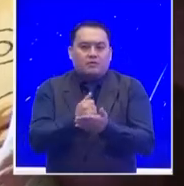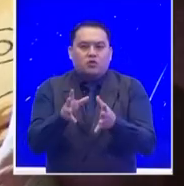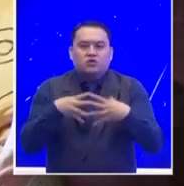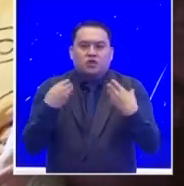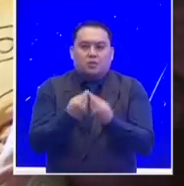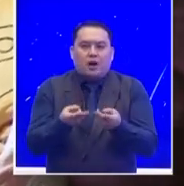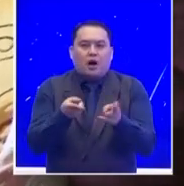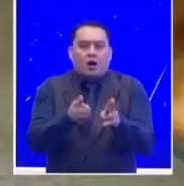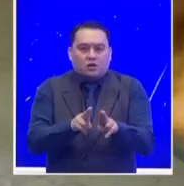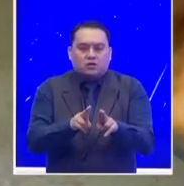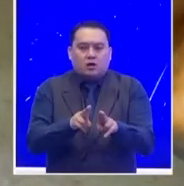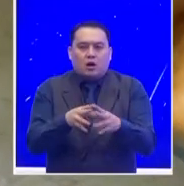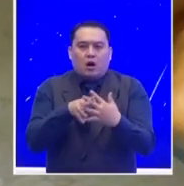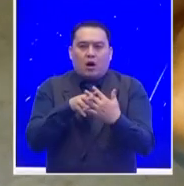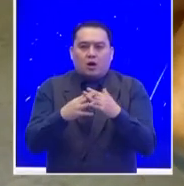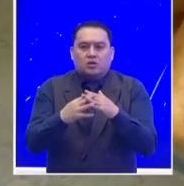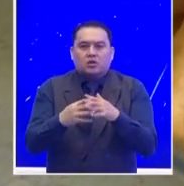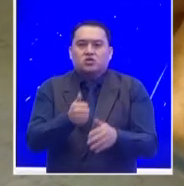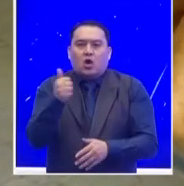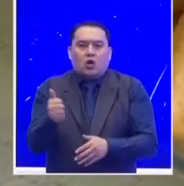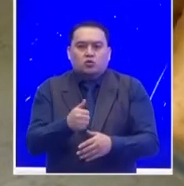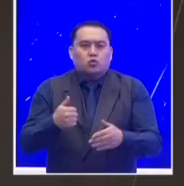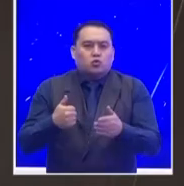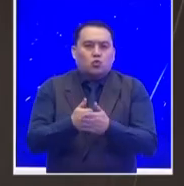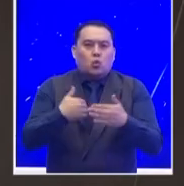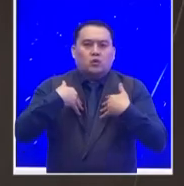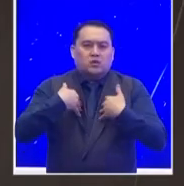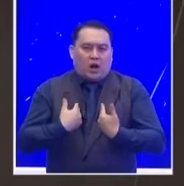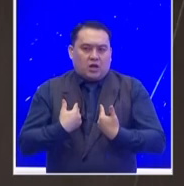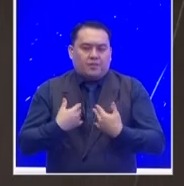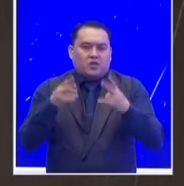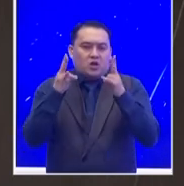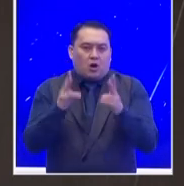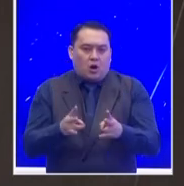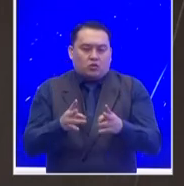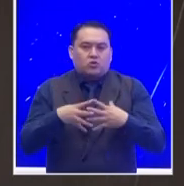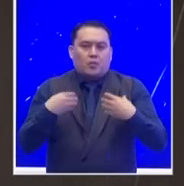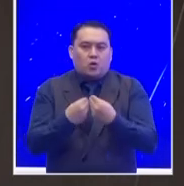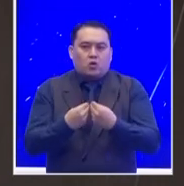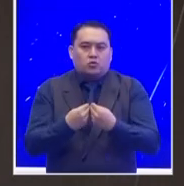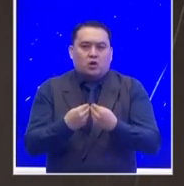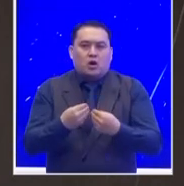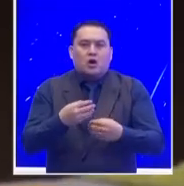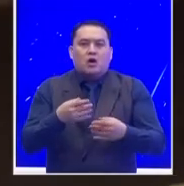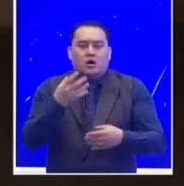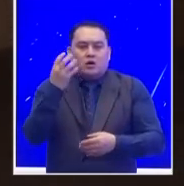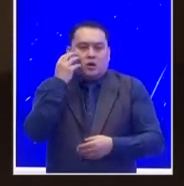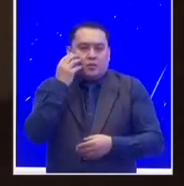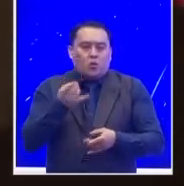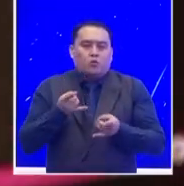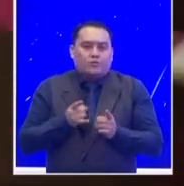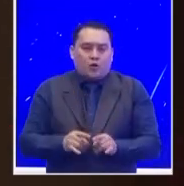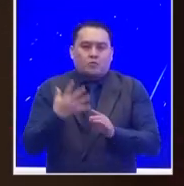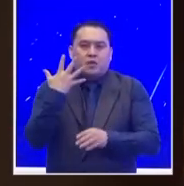семьи. Чета покинула аул за несколько часов до трагедии. На следующий день у супруги Гомана начались схватки. На свет появился